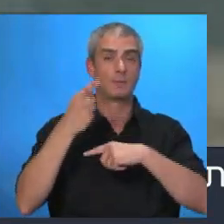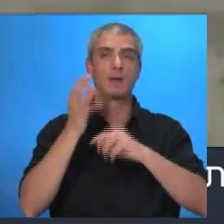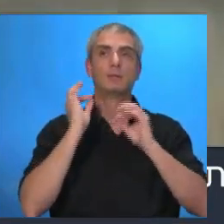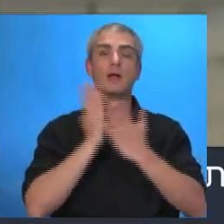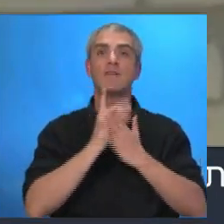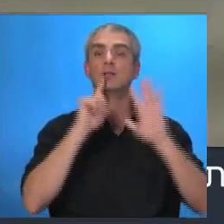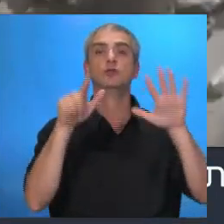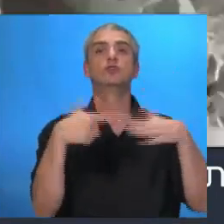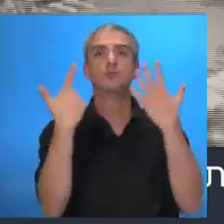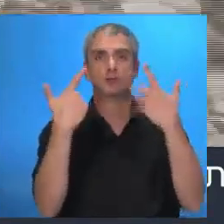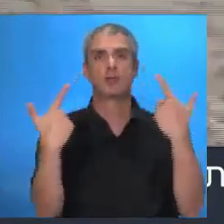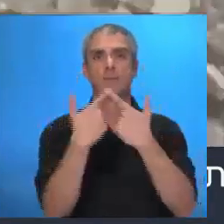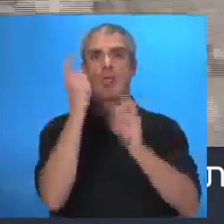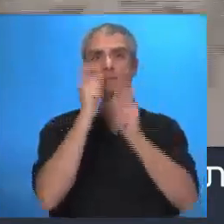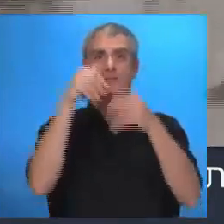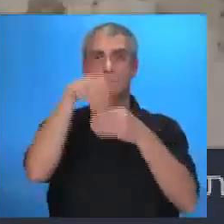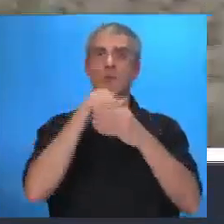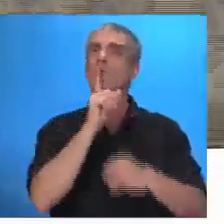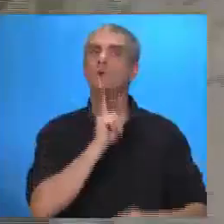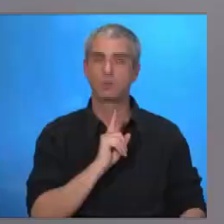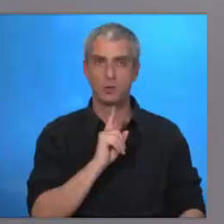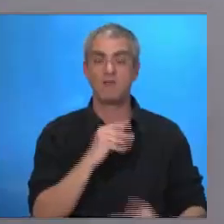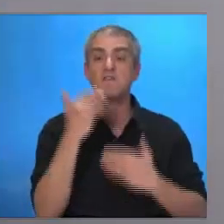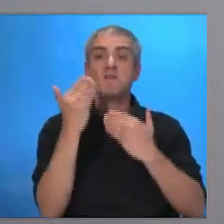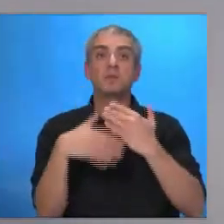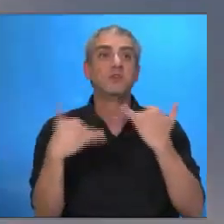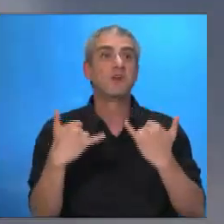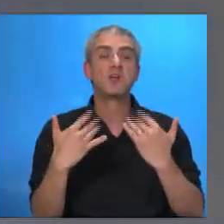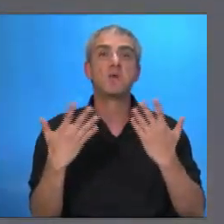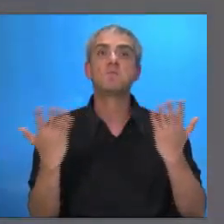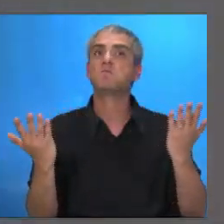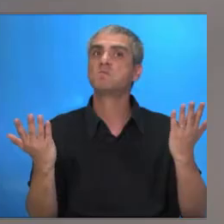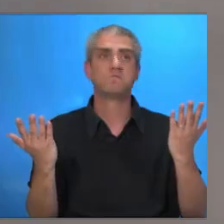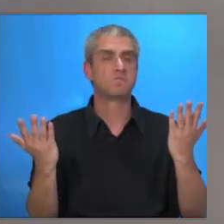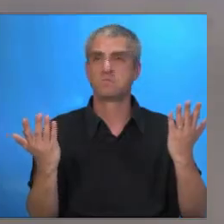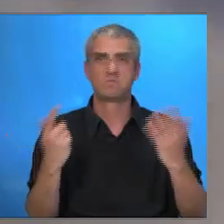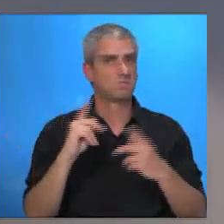שנים למלחמת האזרחים בסוריה, וסופה היום נראה רחוק מתמיד.